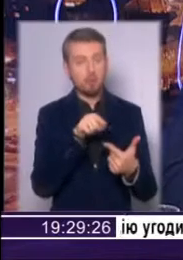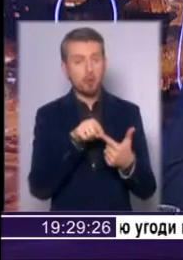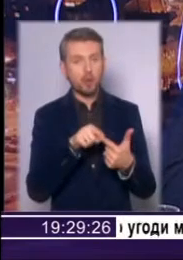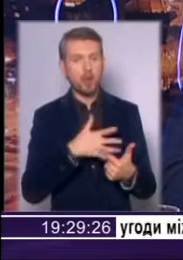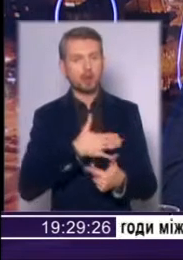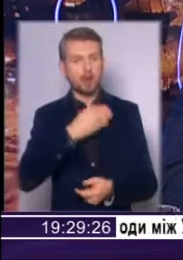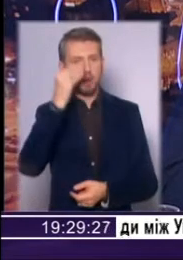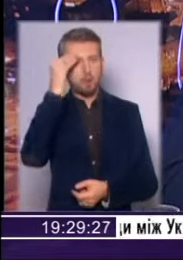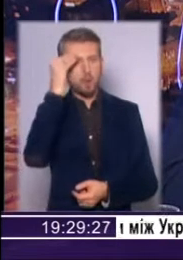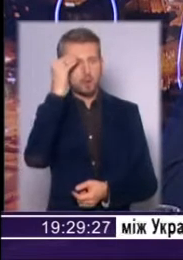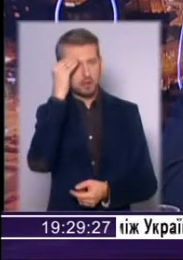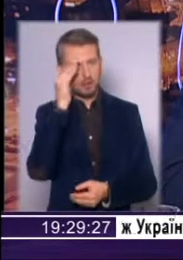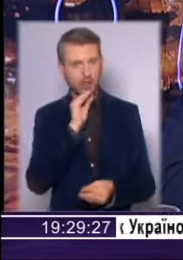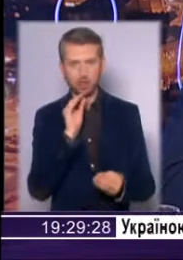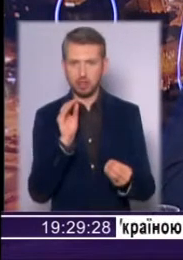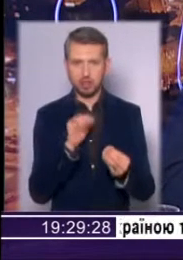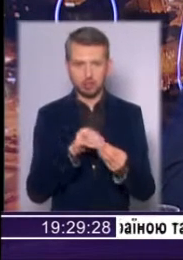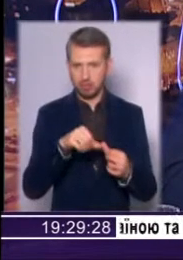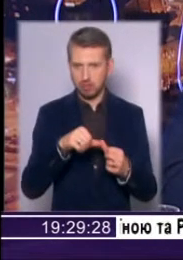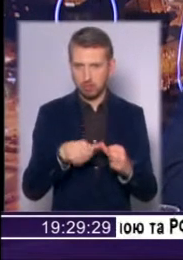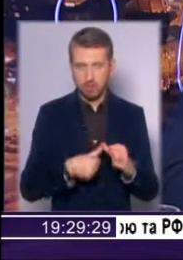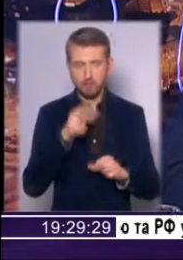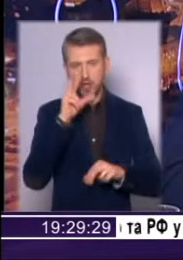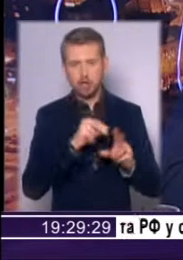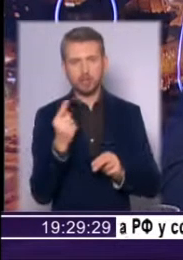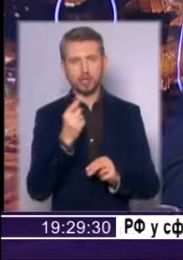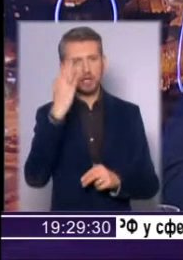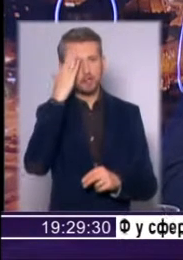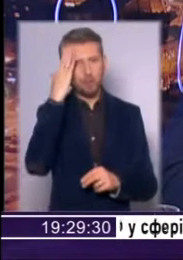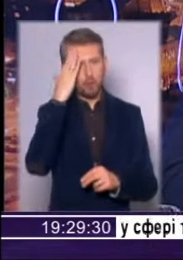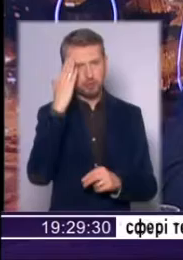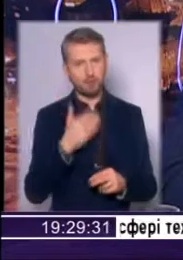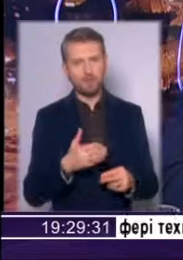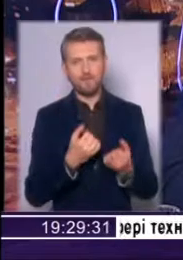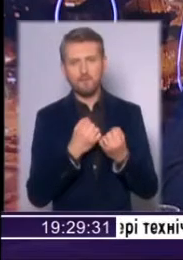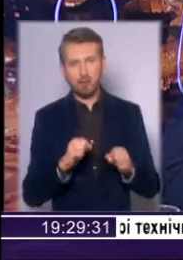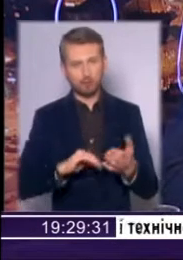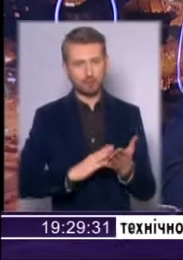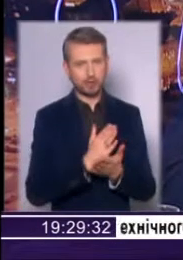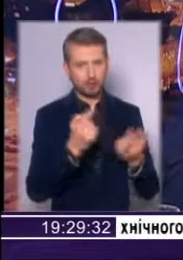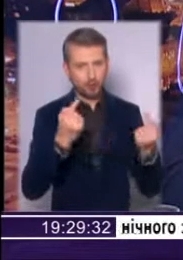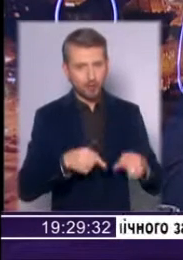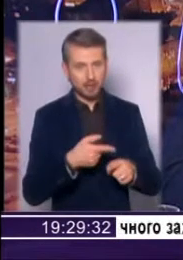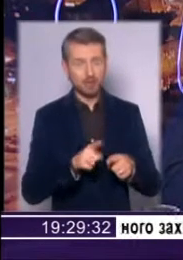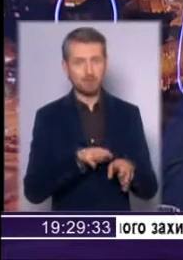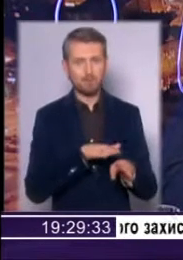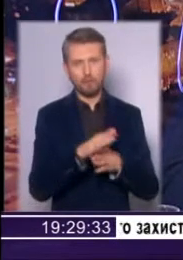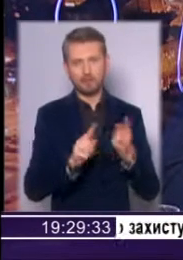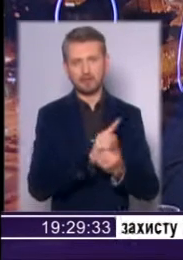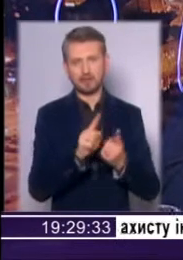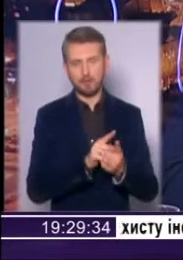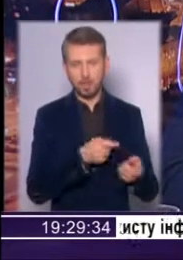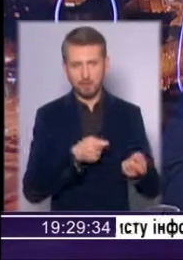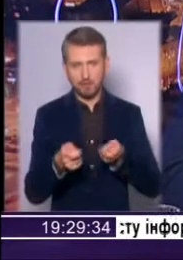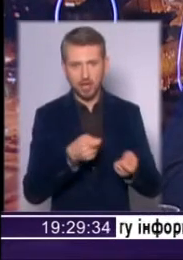позиція залишається незмінною. Ми вимагаємо, вважаємо, що єдиним способом виходу з політичної кризи – це повне перезавантаження влади, це